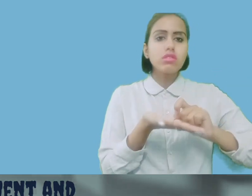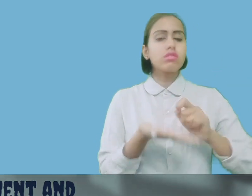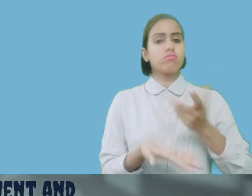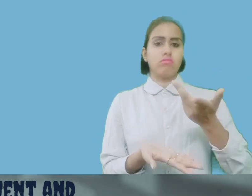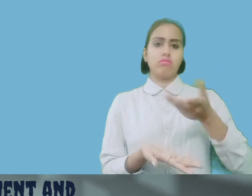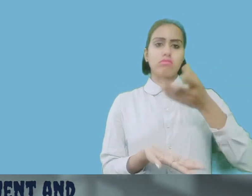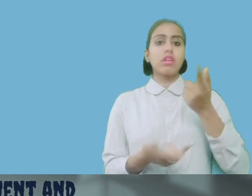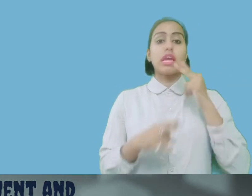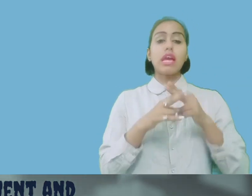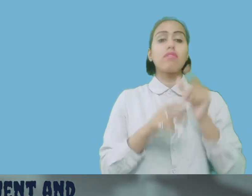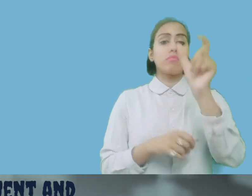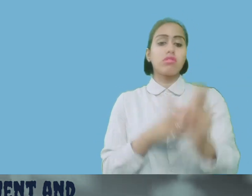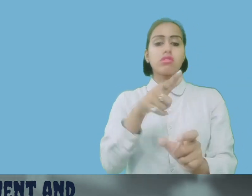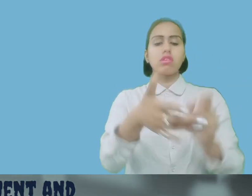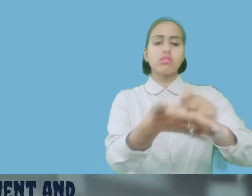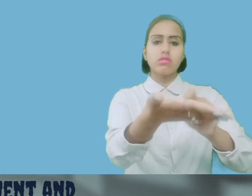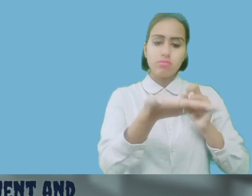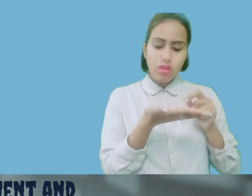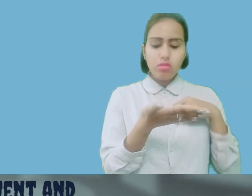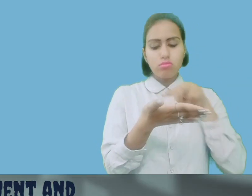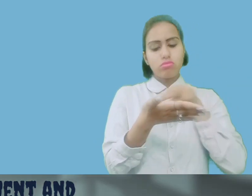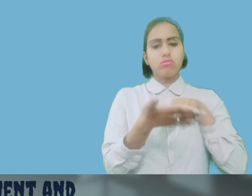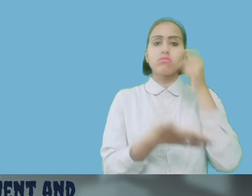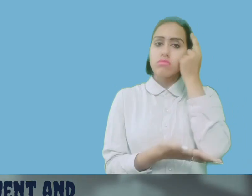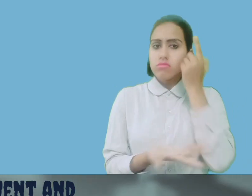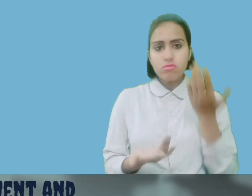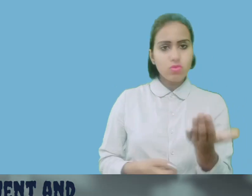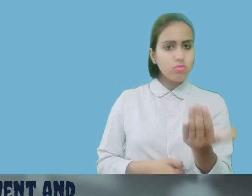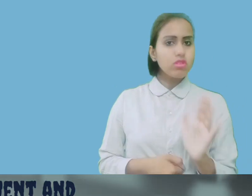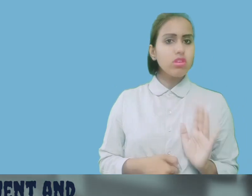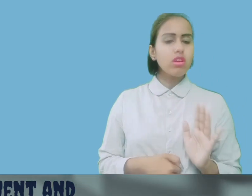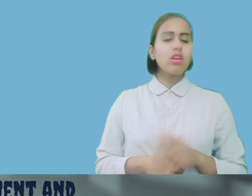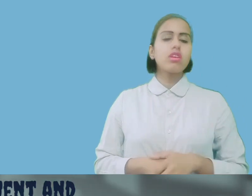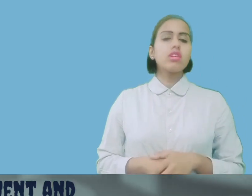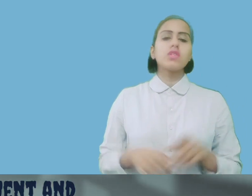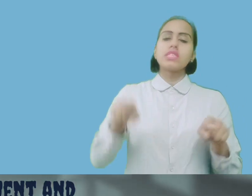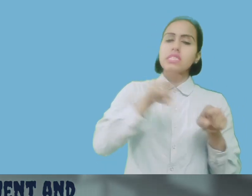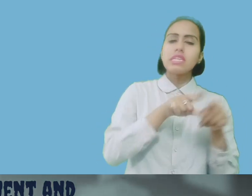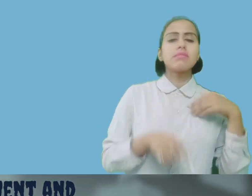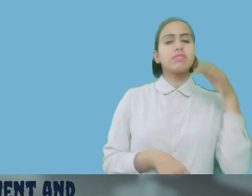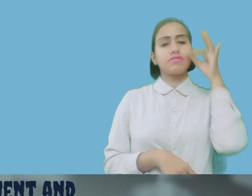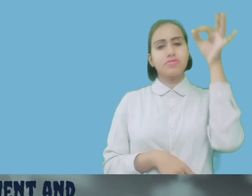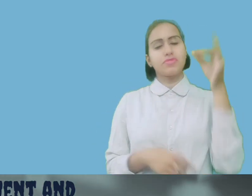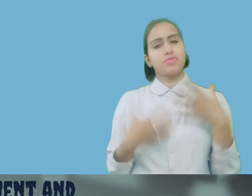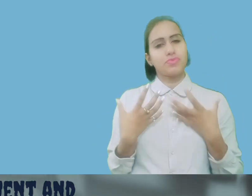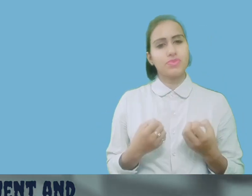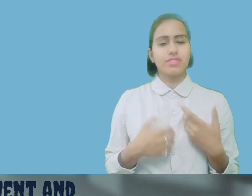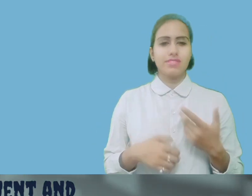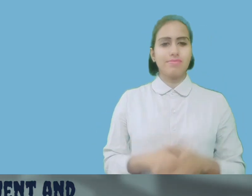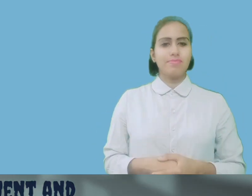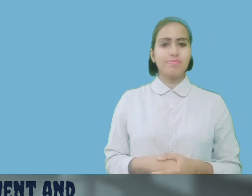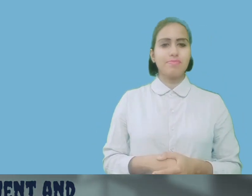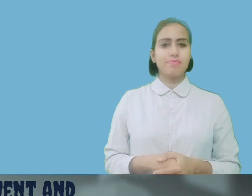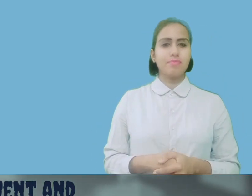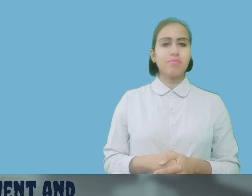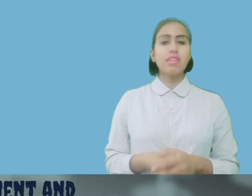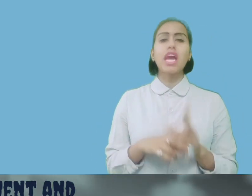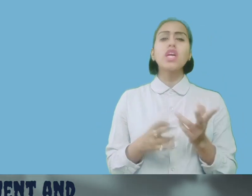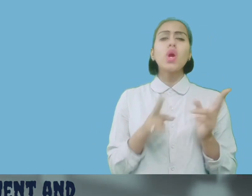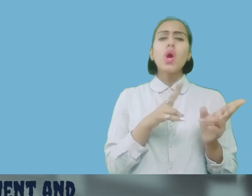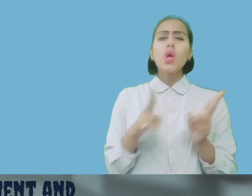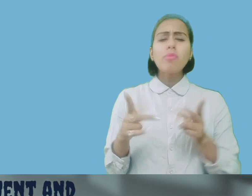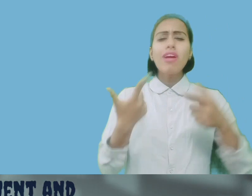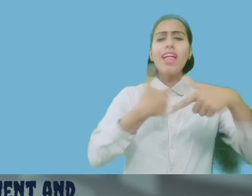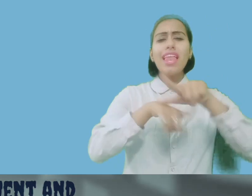है, वो बधिर व्यक्तियों की भाषा है। क्योंकि आपको अगर बोलना है, मुझे बोलना है, किसी को भी एक दूसरे से संप्रेषण करना है, तो आपके और हमारे पास में